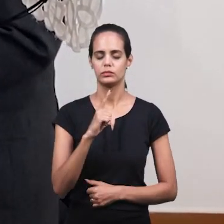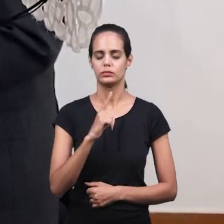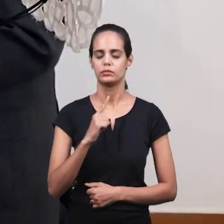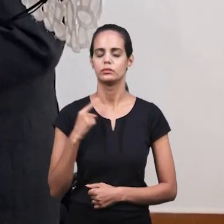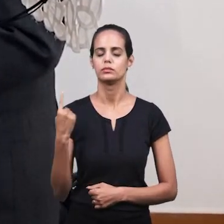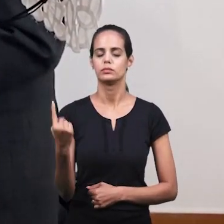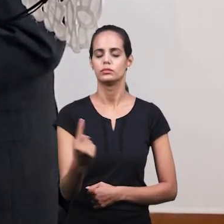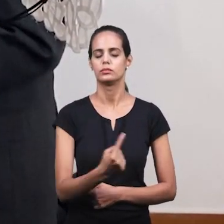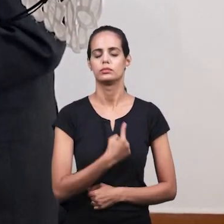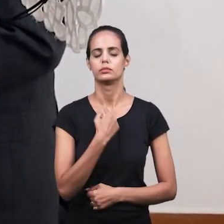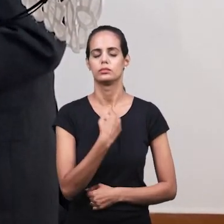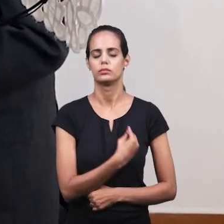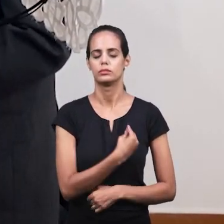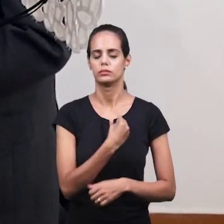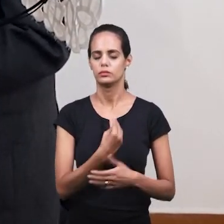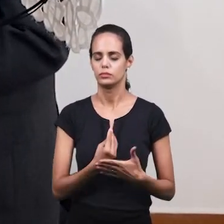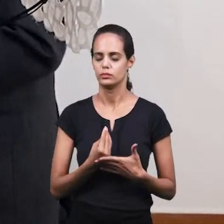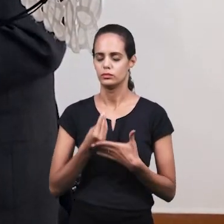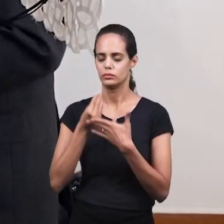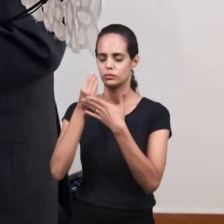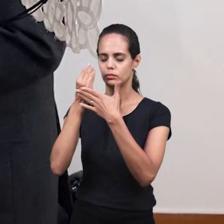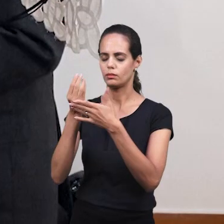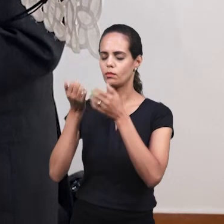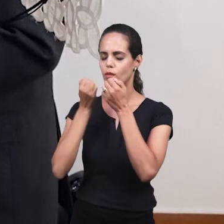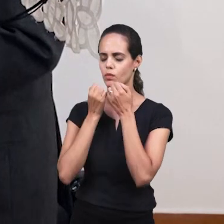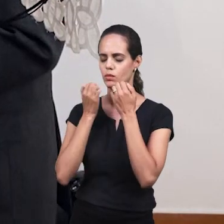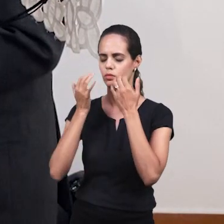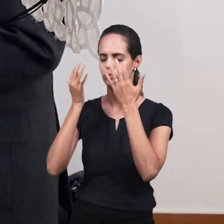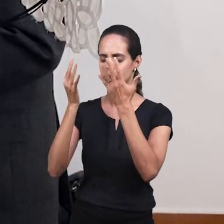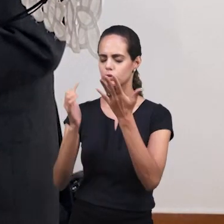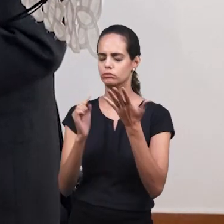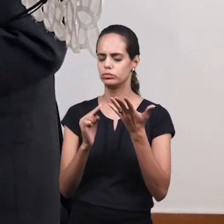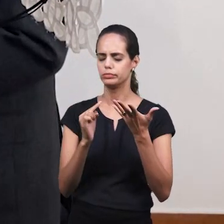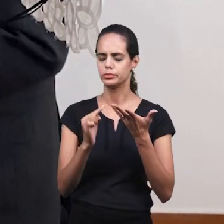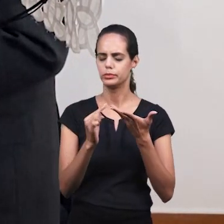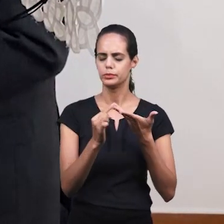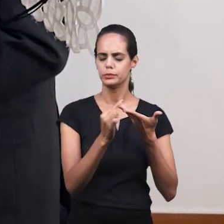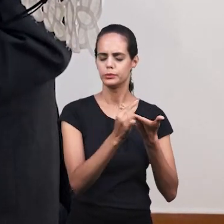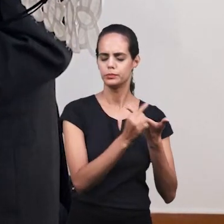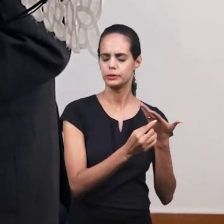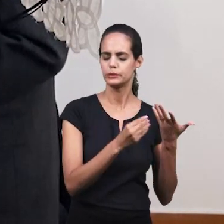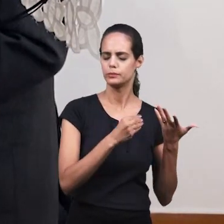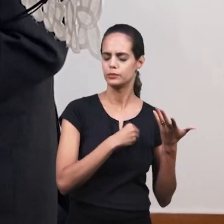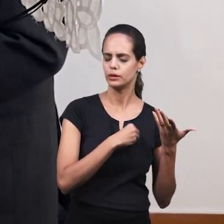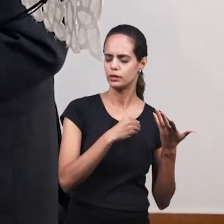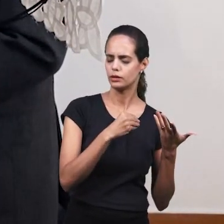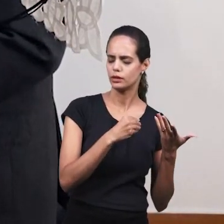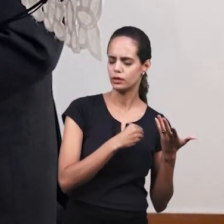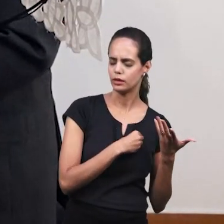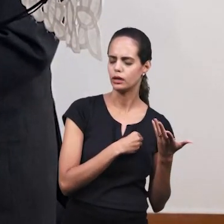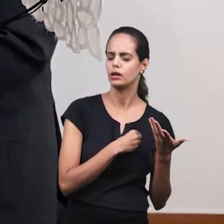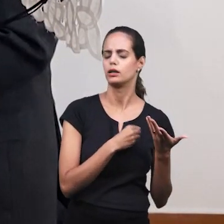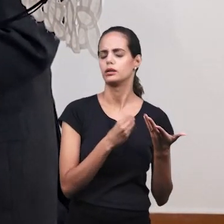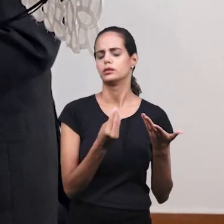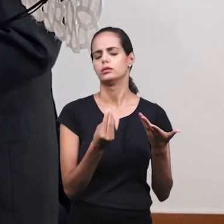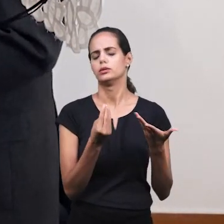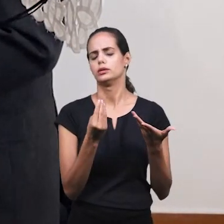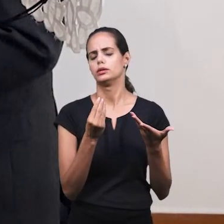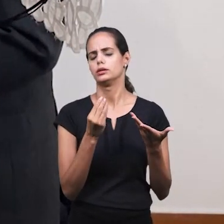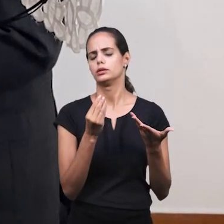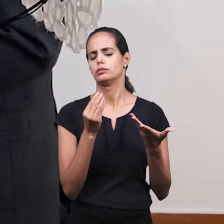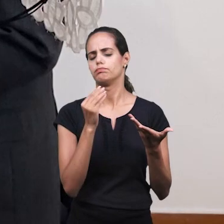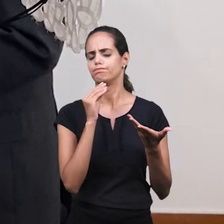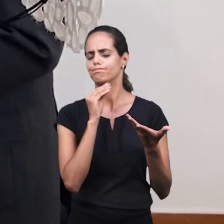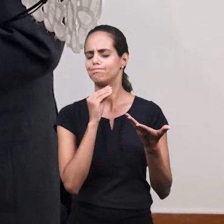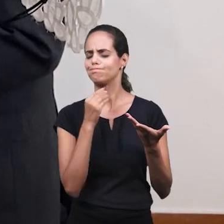Seigneur en confessant nos offenses, nos péchés, nos faiblesses. Nous